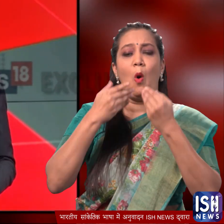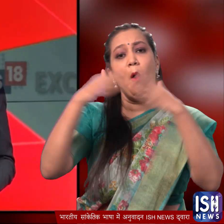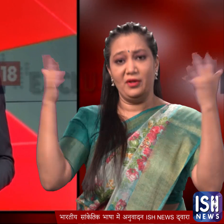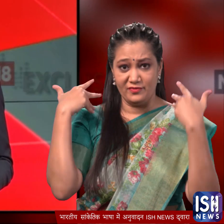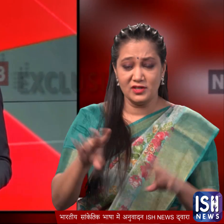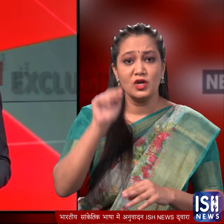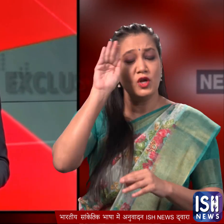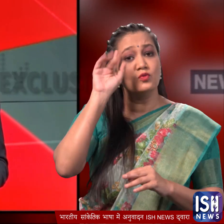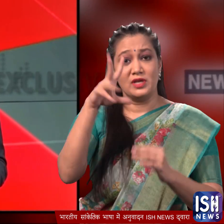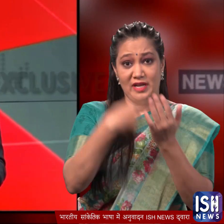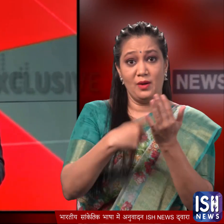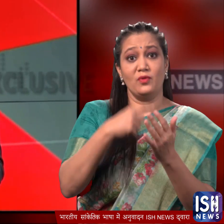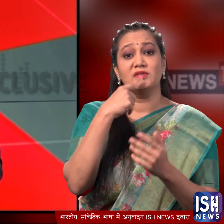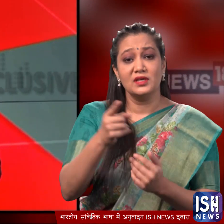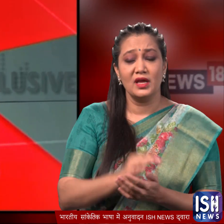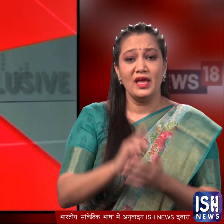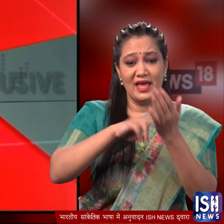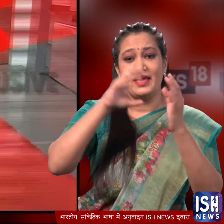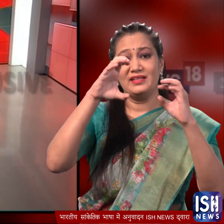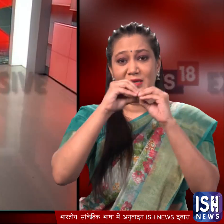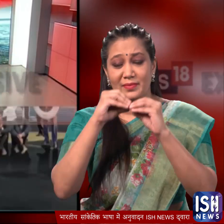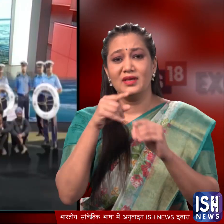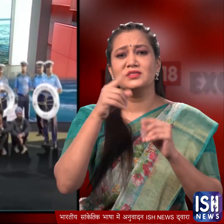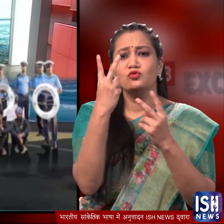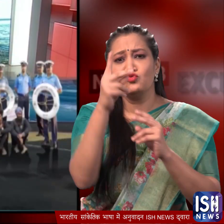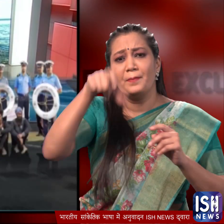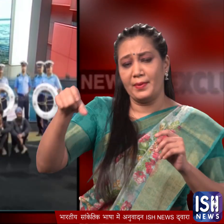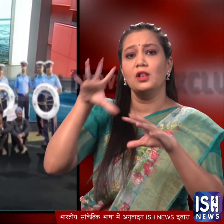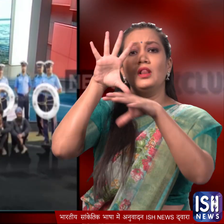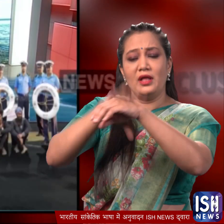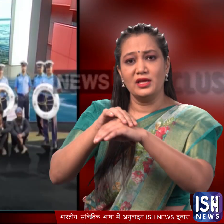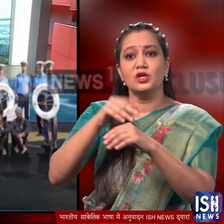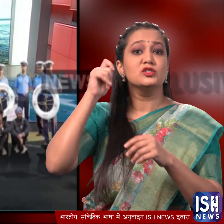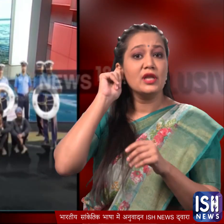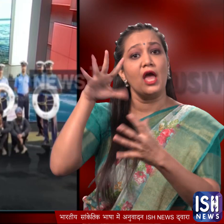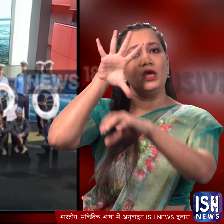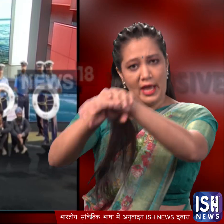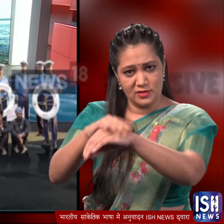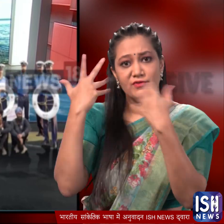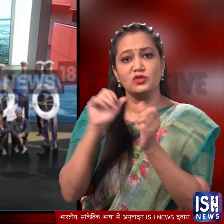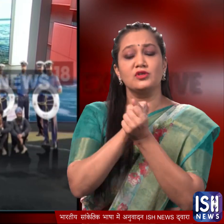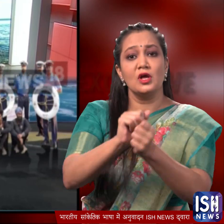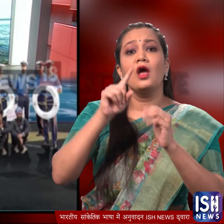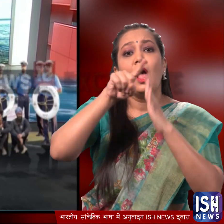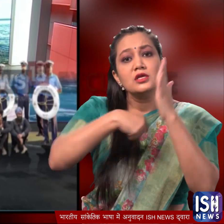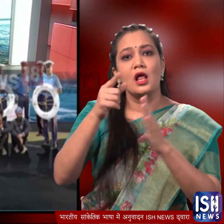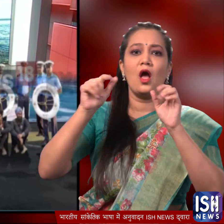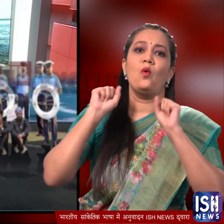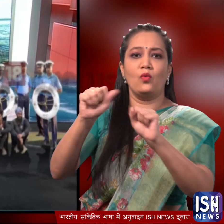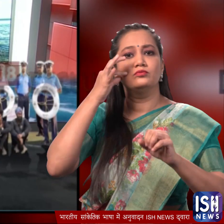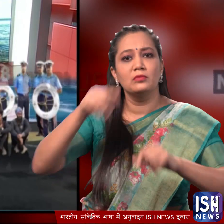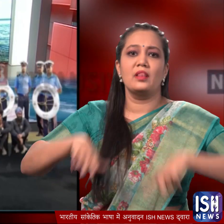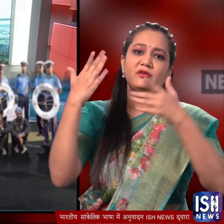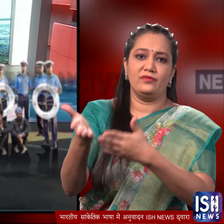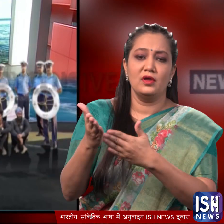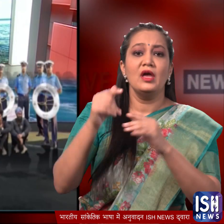नेटवर्क का पर्दाफाश किया। न्यूज 18 के आनंद तिवारी की रिपोर्ट है कि एनसीबी ने इस गिरोह से जुड़े 2 तस्करों को चेन्नई से गिरफ्तार कर लिया जो श्रीलंका के नागरिक